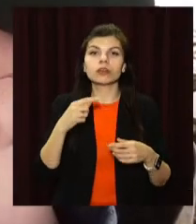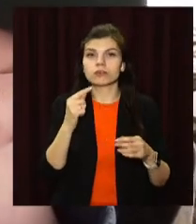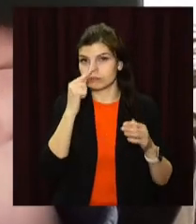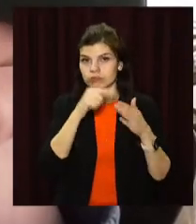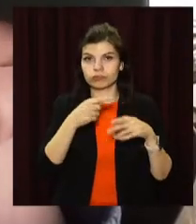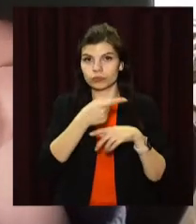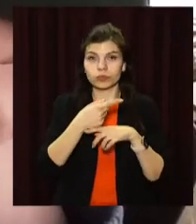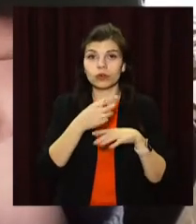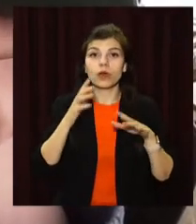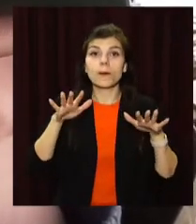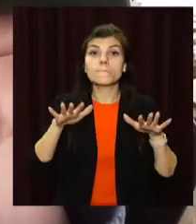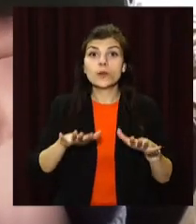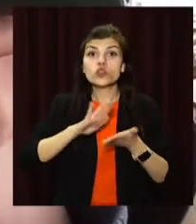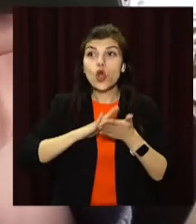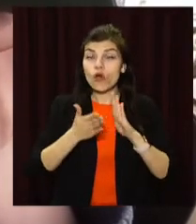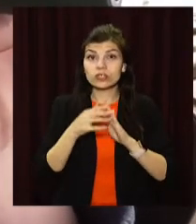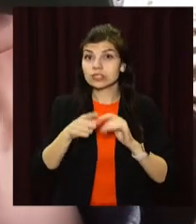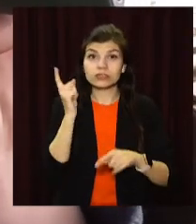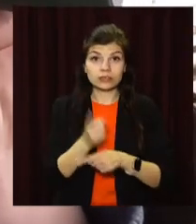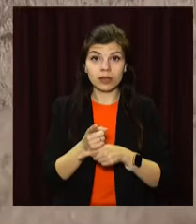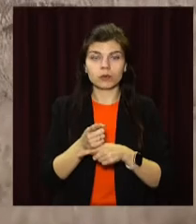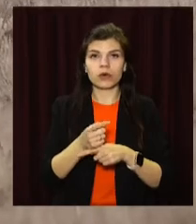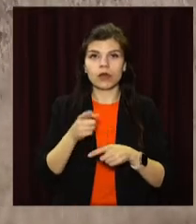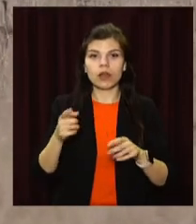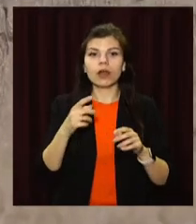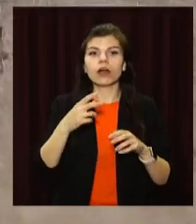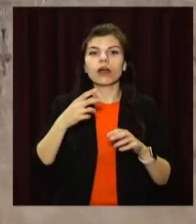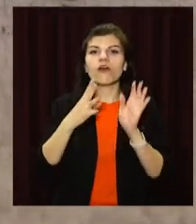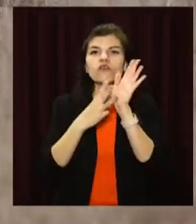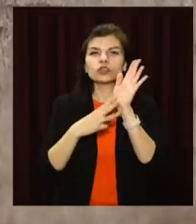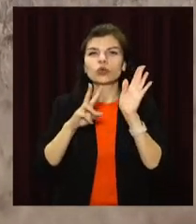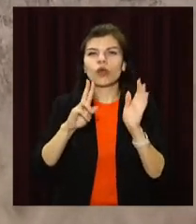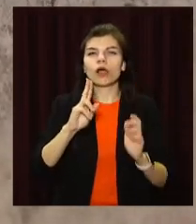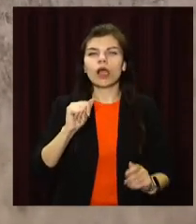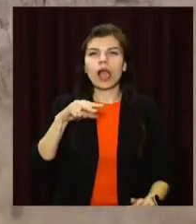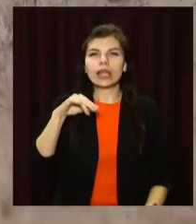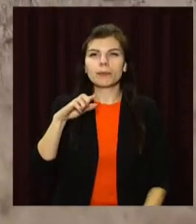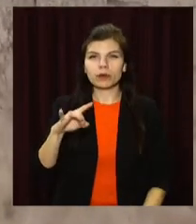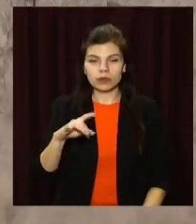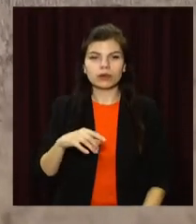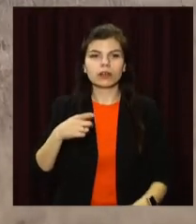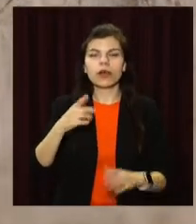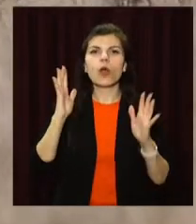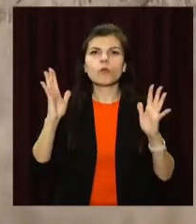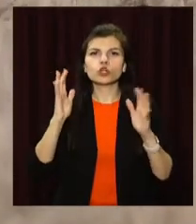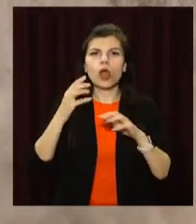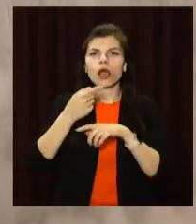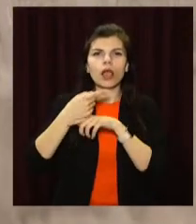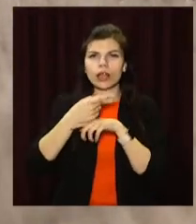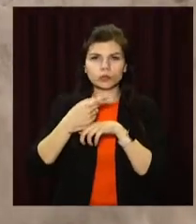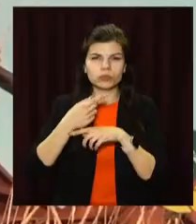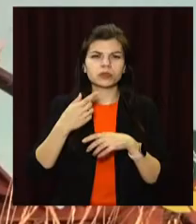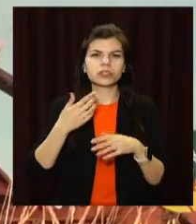позиції, заборонених мінськими домовленостями, мінометів 82-го калібру, гранатометів, великокаліберних кулеметів